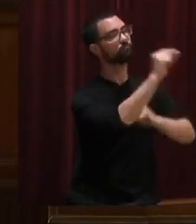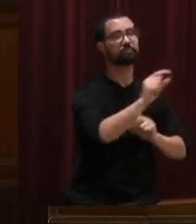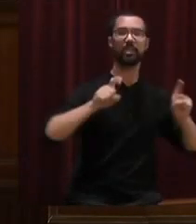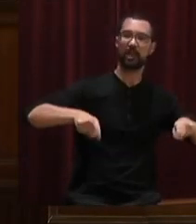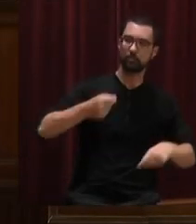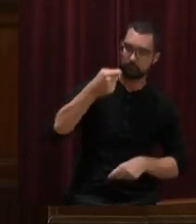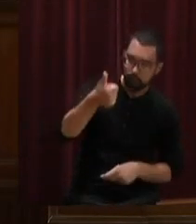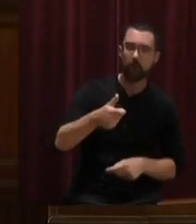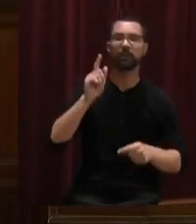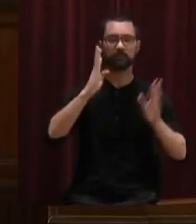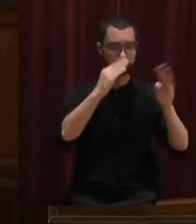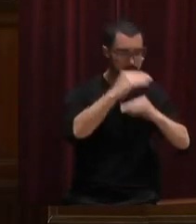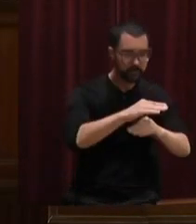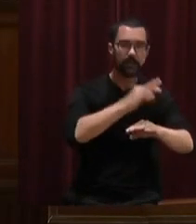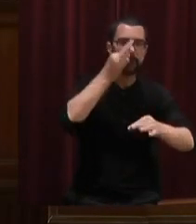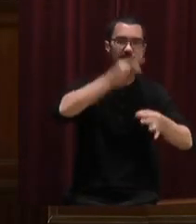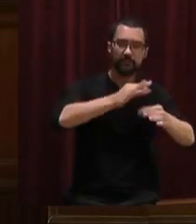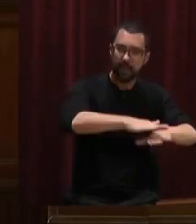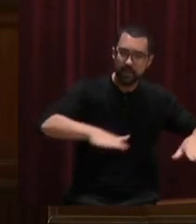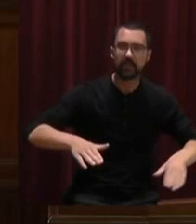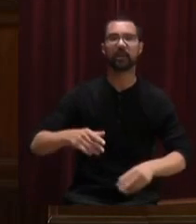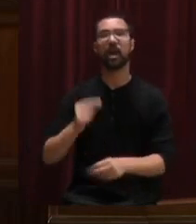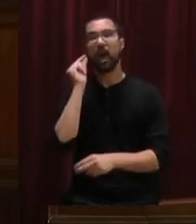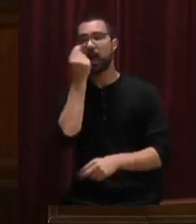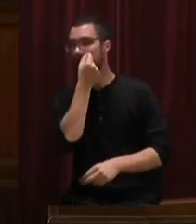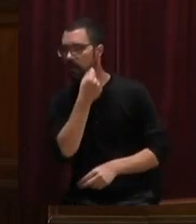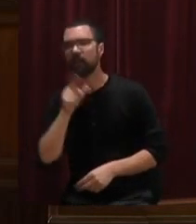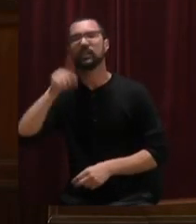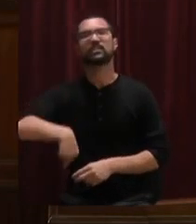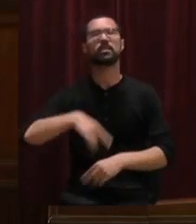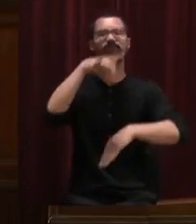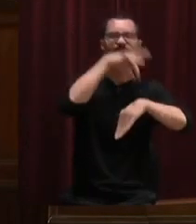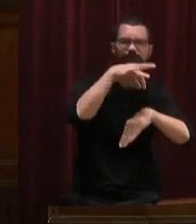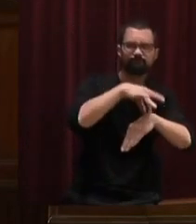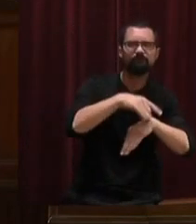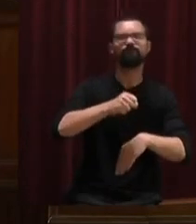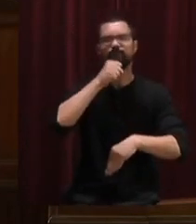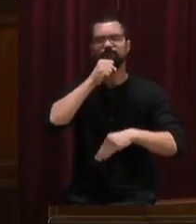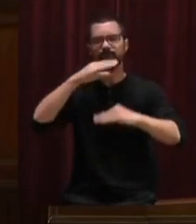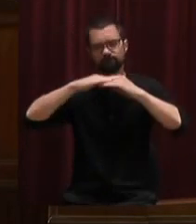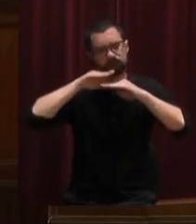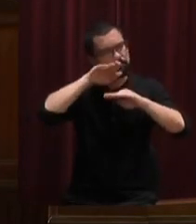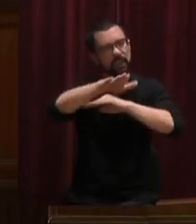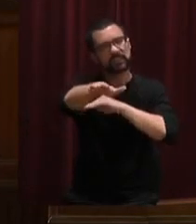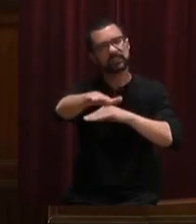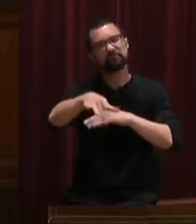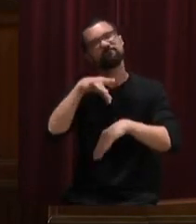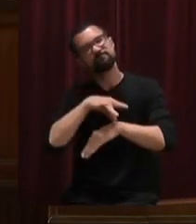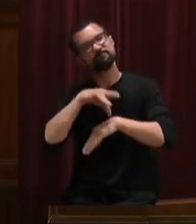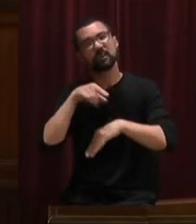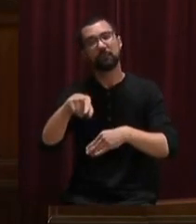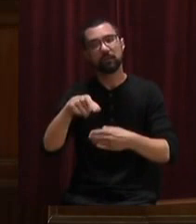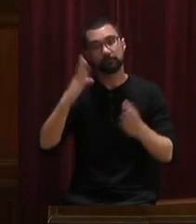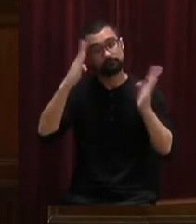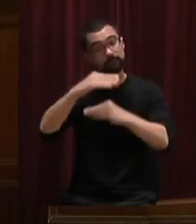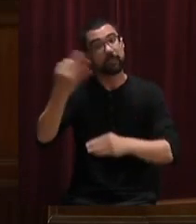i l'adolescència. Ens imposa una atenció a l'envelliment i la cronicitat des del primer nivell. I ens crida a aprovar un